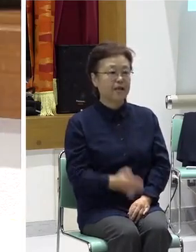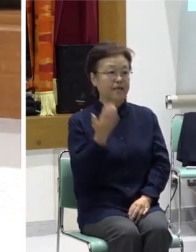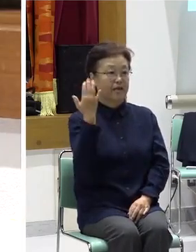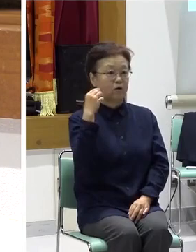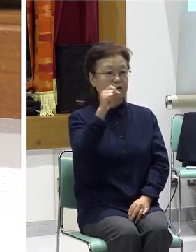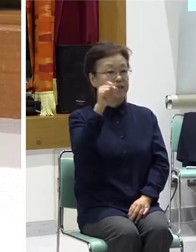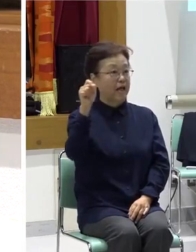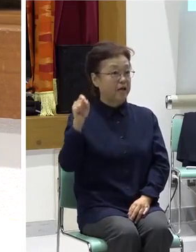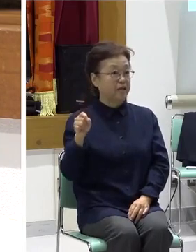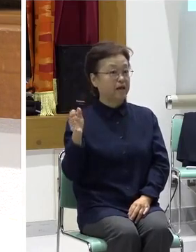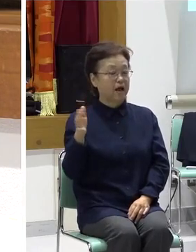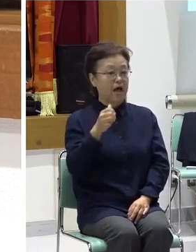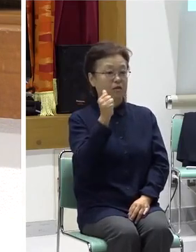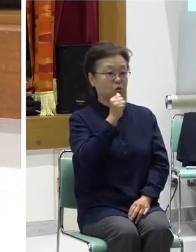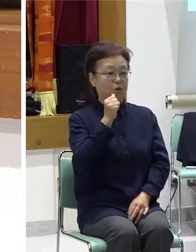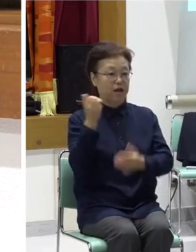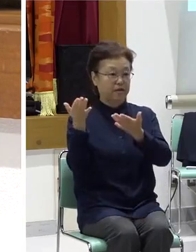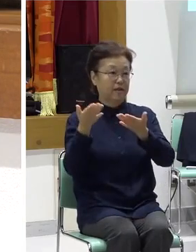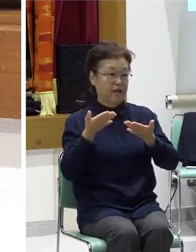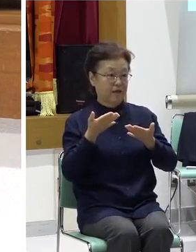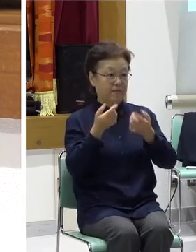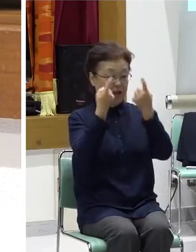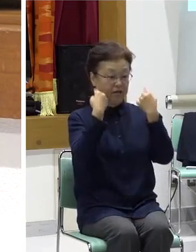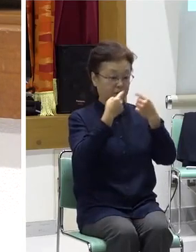方から紹介をそれぞれいただいたので